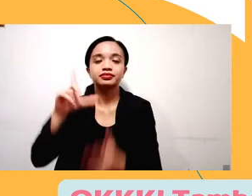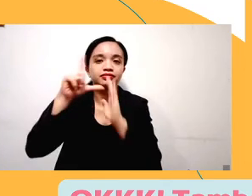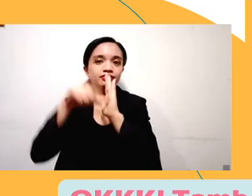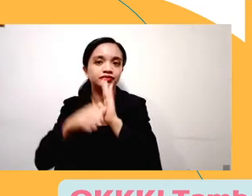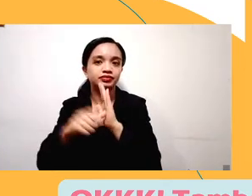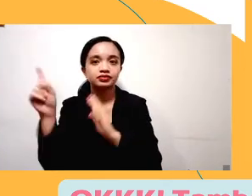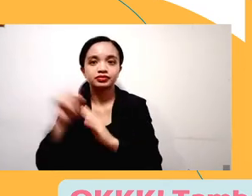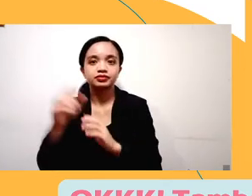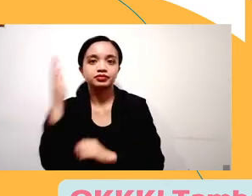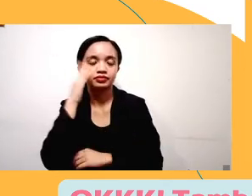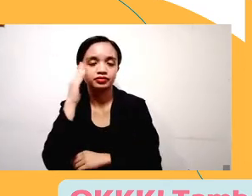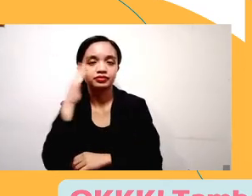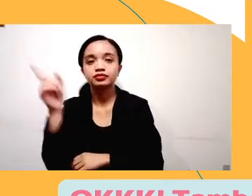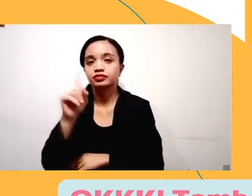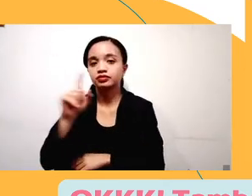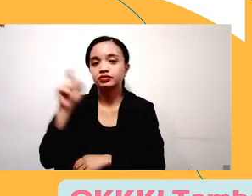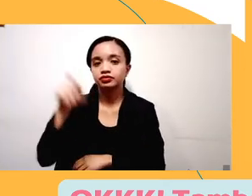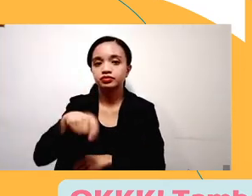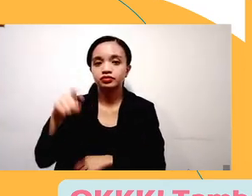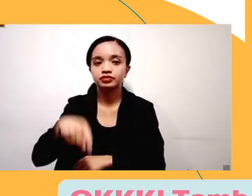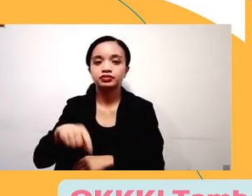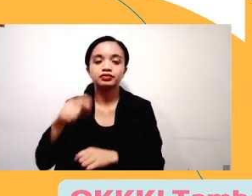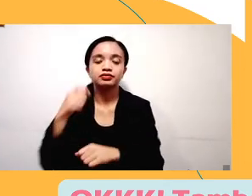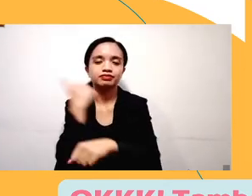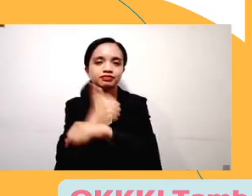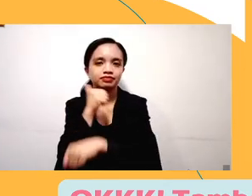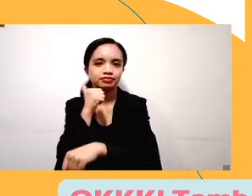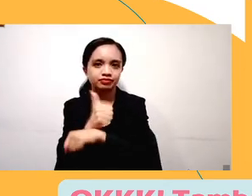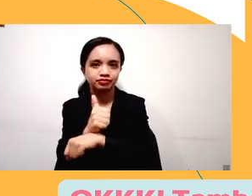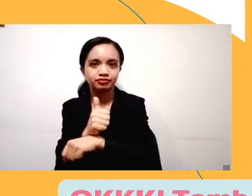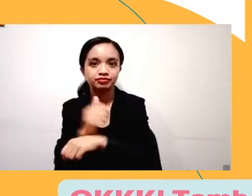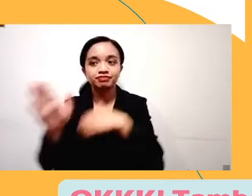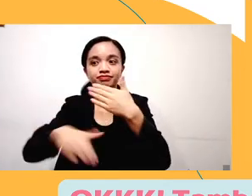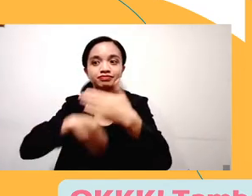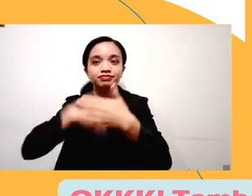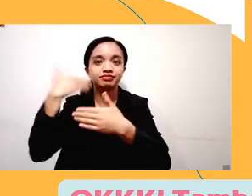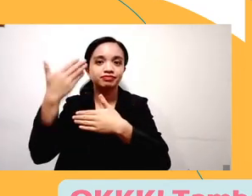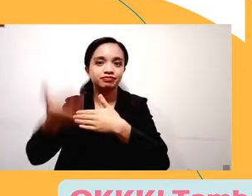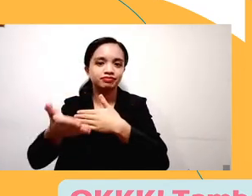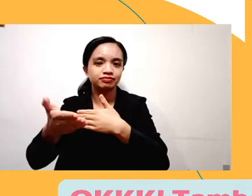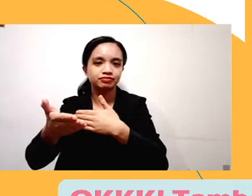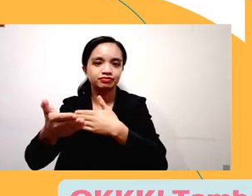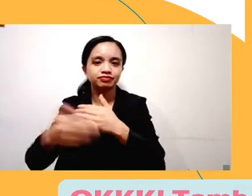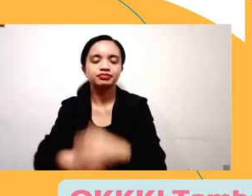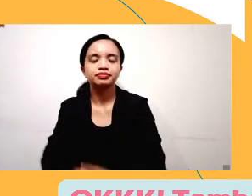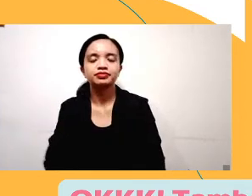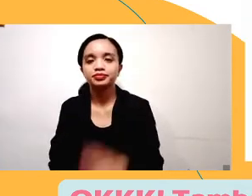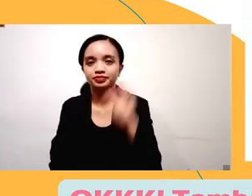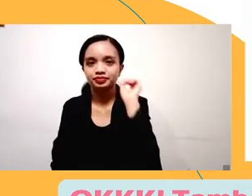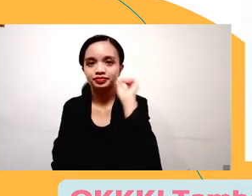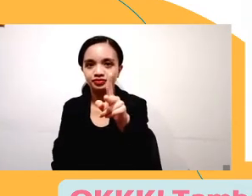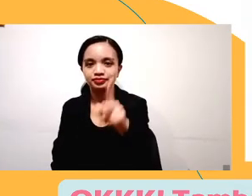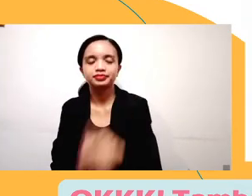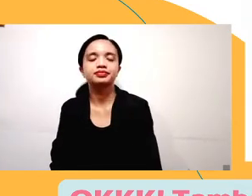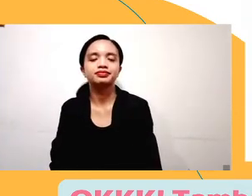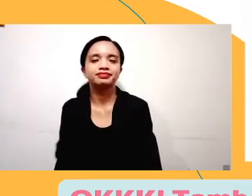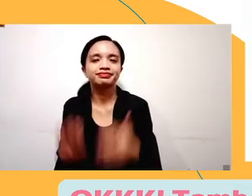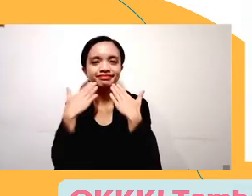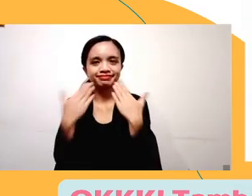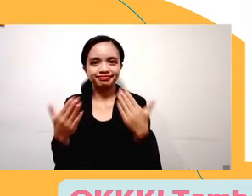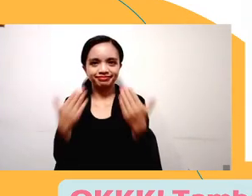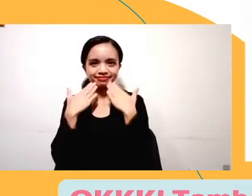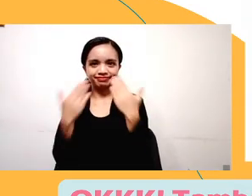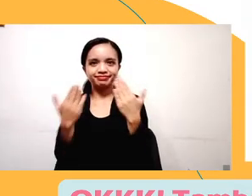kung ano ba ang ating takdang aralin sa darating na next week. Okay? Maraming salamat po sa ating mga kuya at ate.